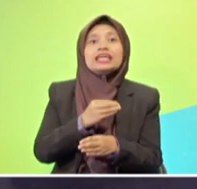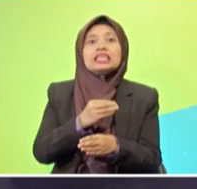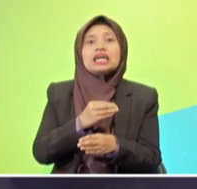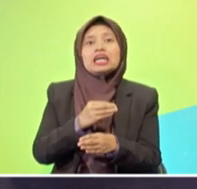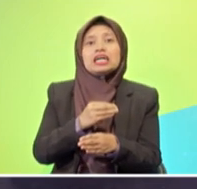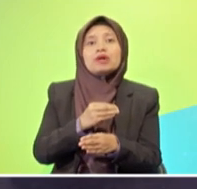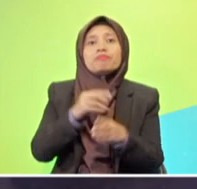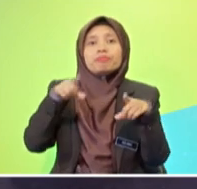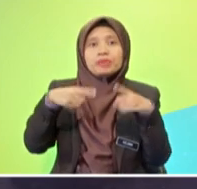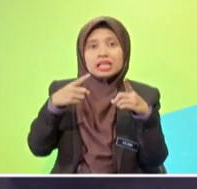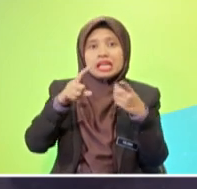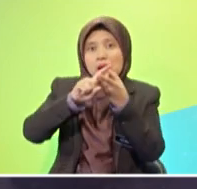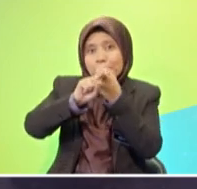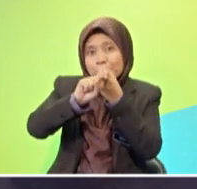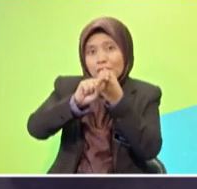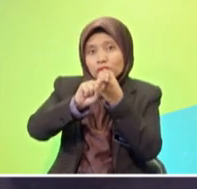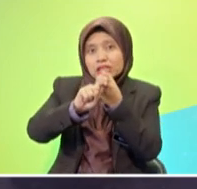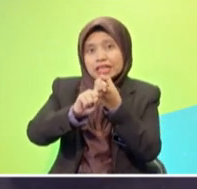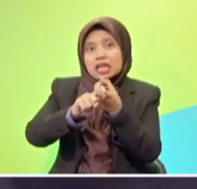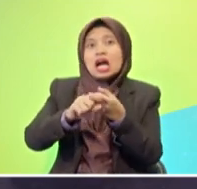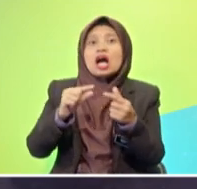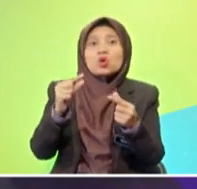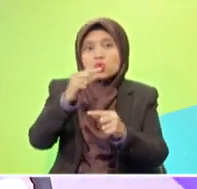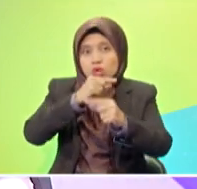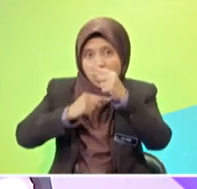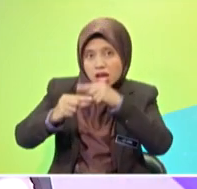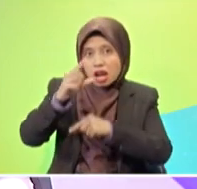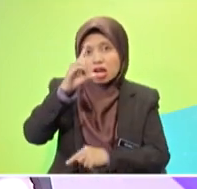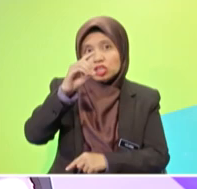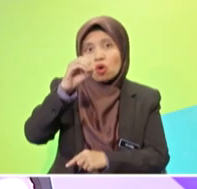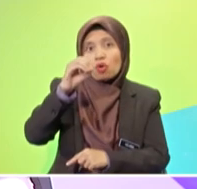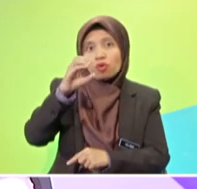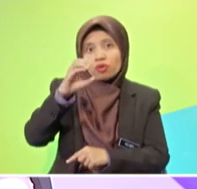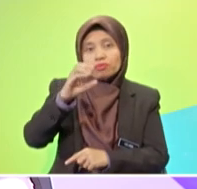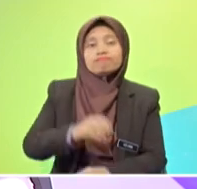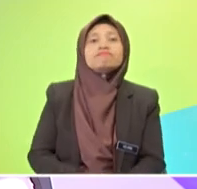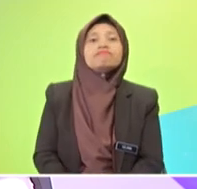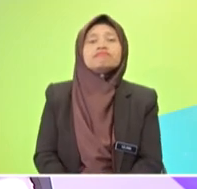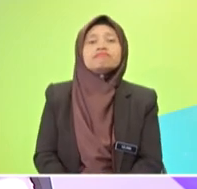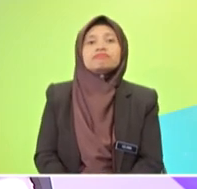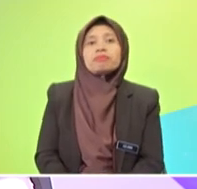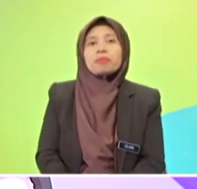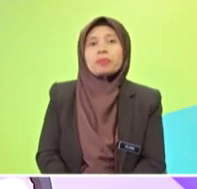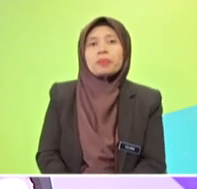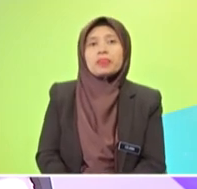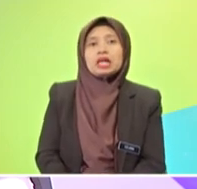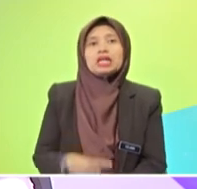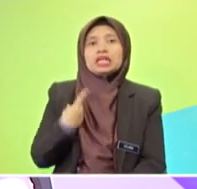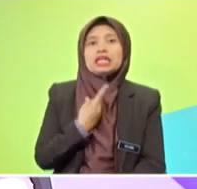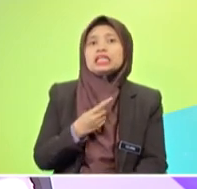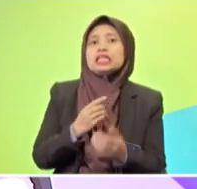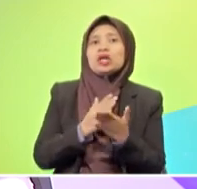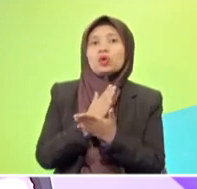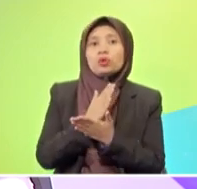Faisal akan pergi ke pautan dan terus tanduk dan teknik kue di situ sekejap lagi kita akan lihat Baiklah kita terus kepada